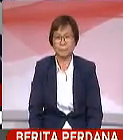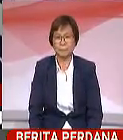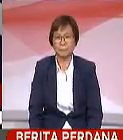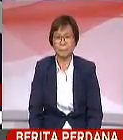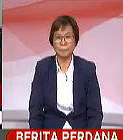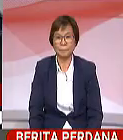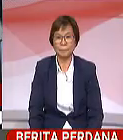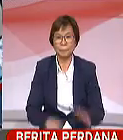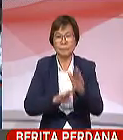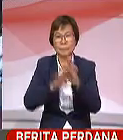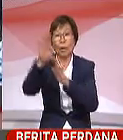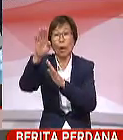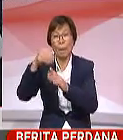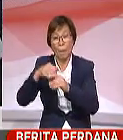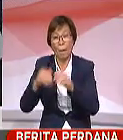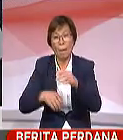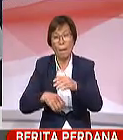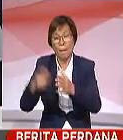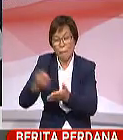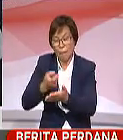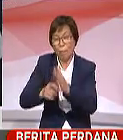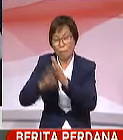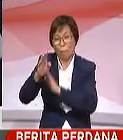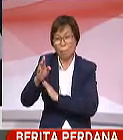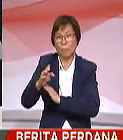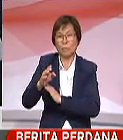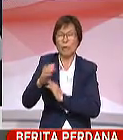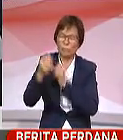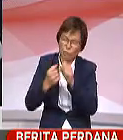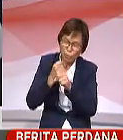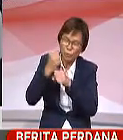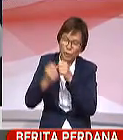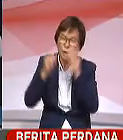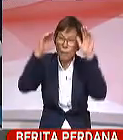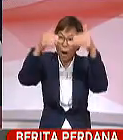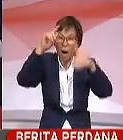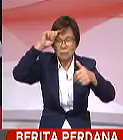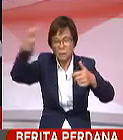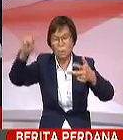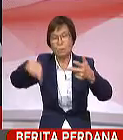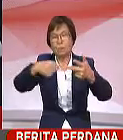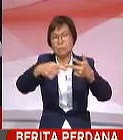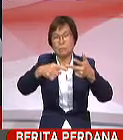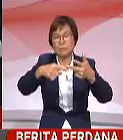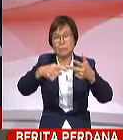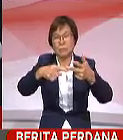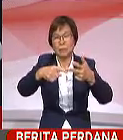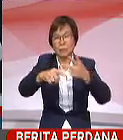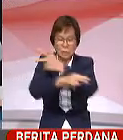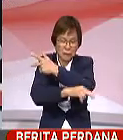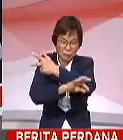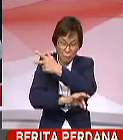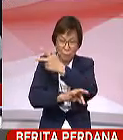I've done development in my couple of years in Pahang, Terengganu and Negeri